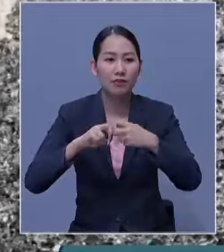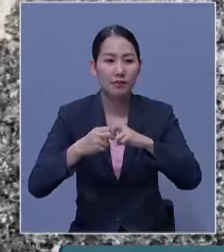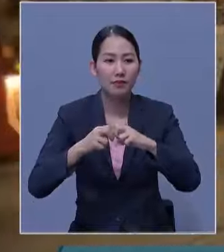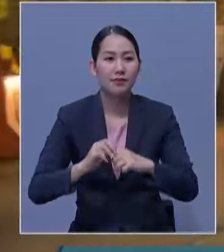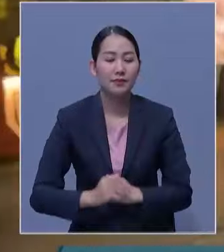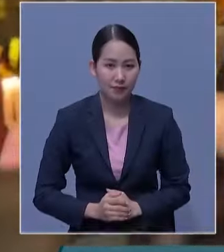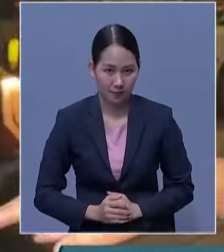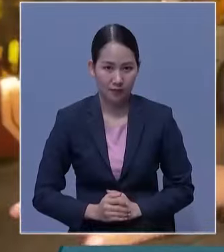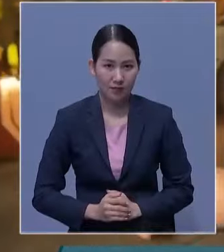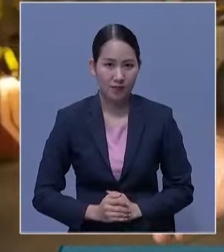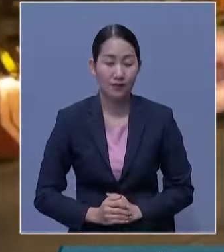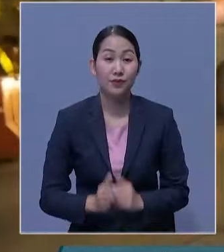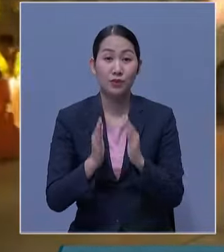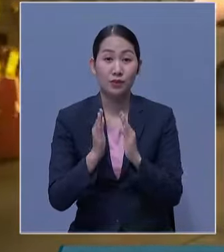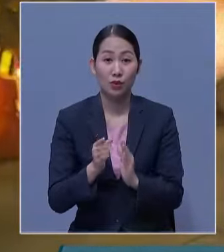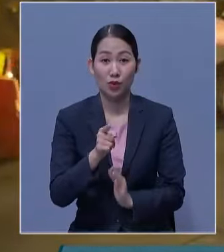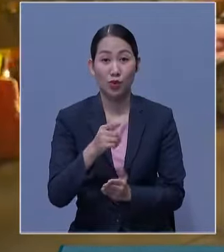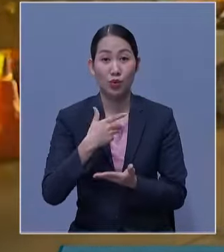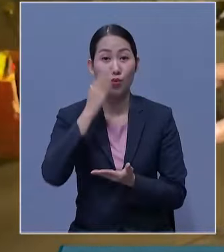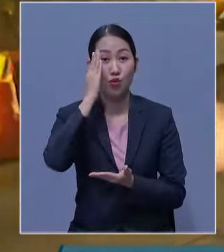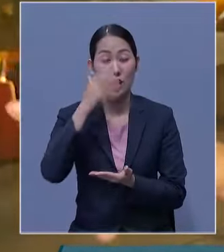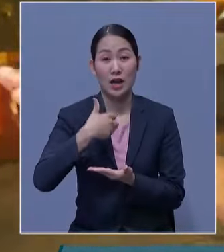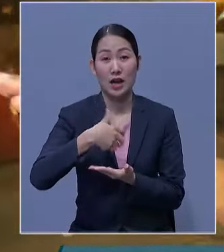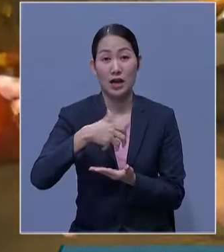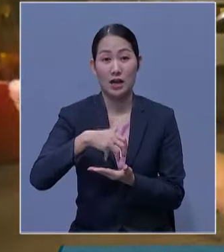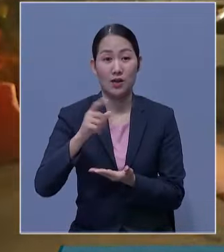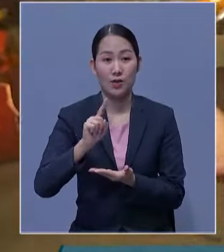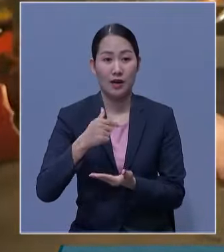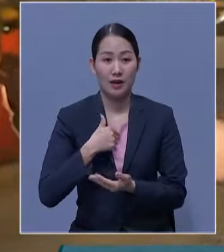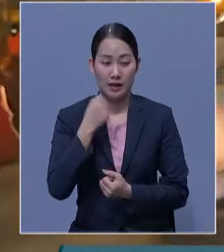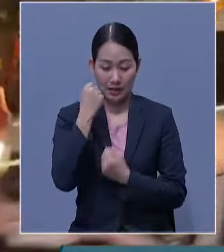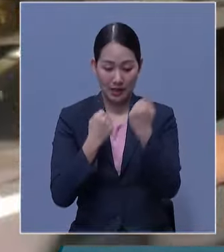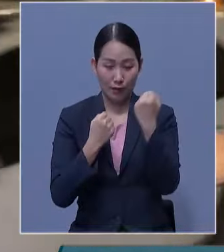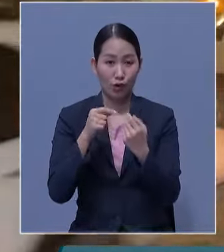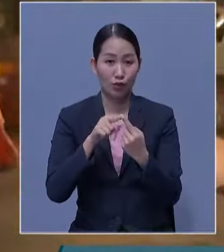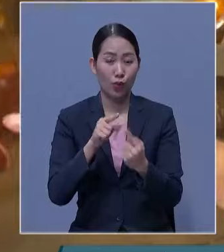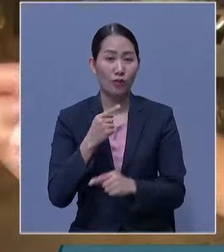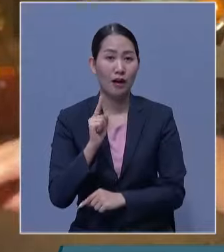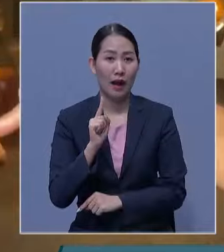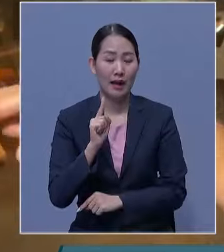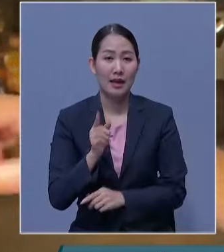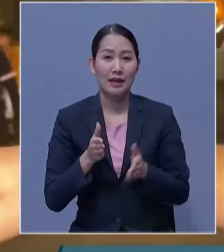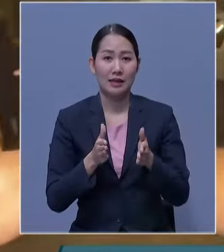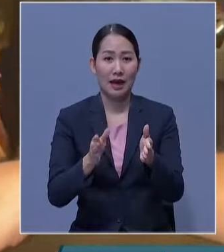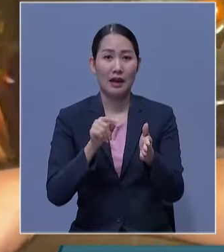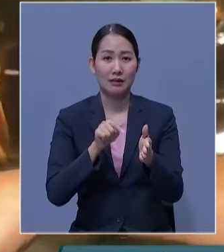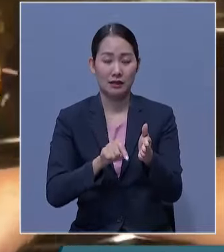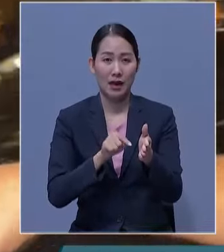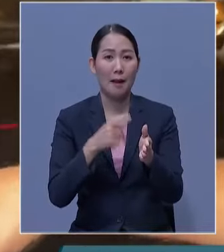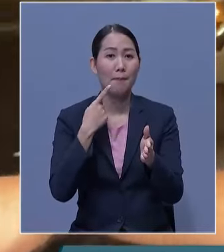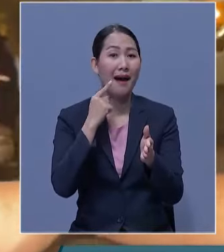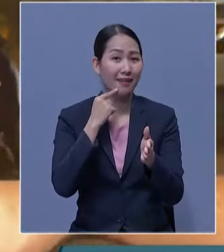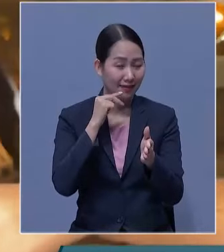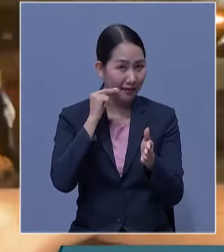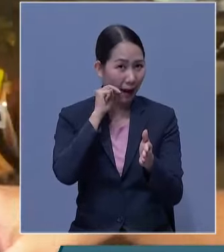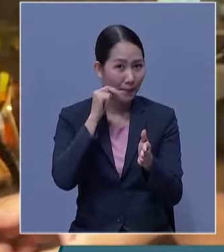ุธนกริเลาแบบนี้ครัว่าก่อนเกิดเหตุเขาขับรถมาจากปากน้ำเพื่อกลบบ้านใช้ถนนสีนักรินนี้และหลั